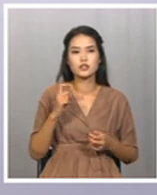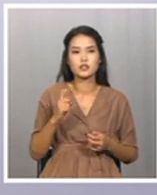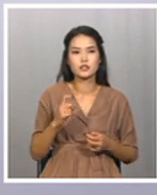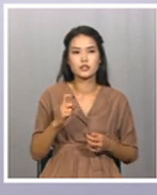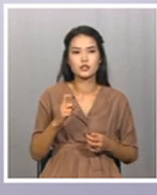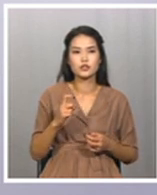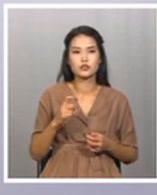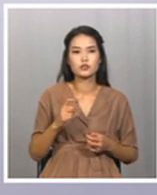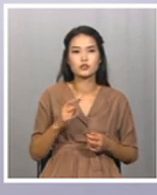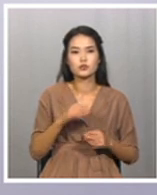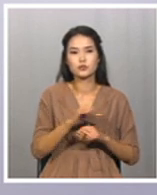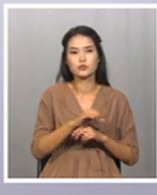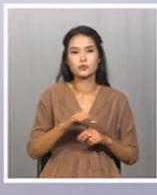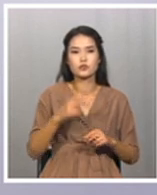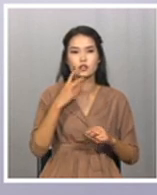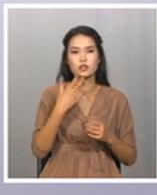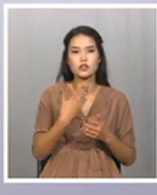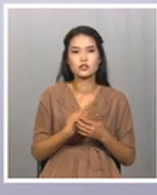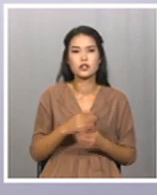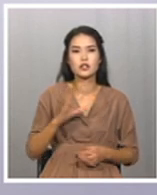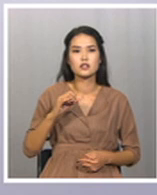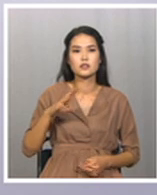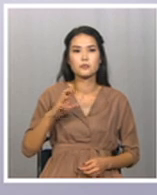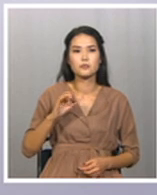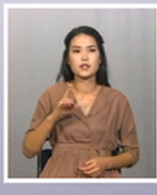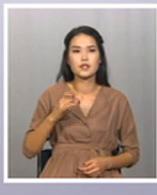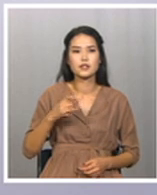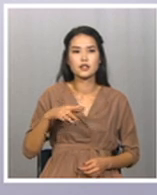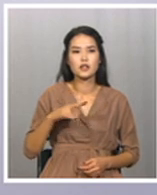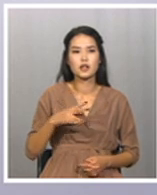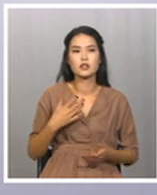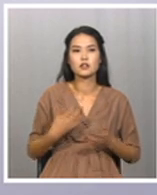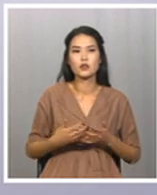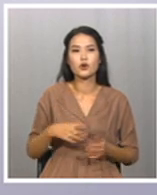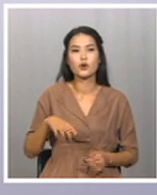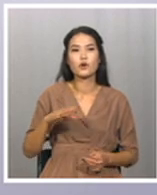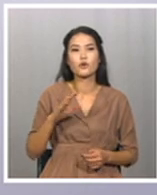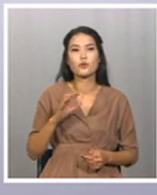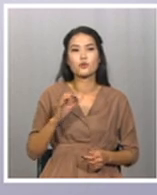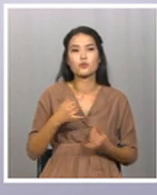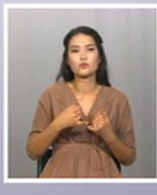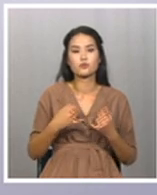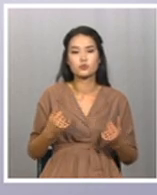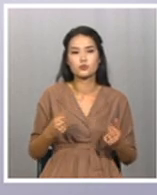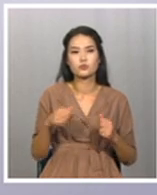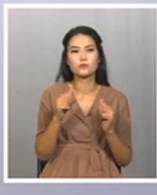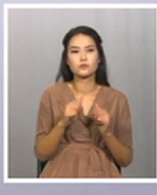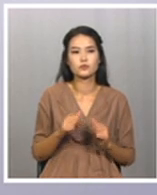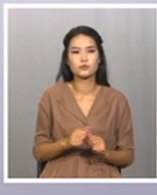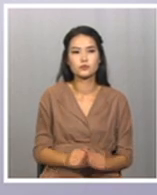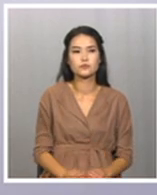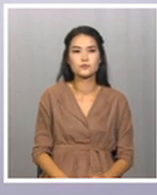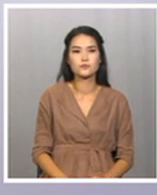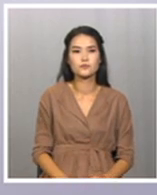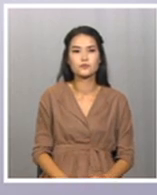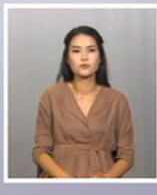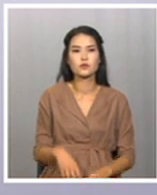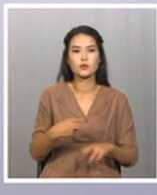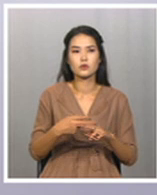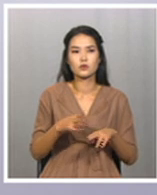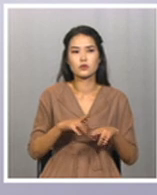болады, X түзуіне қарағанда симметриялы және үзіліссіз функция.